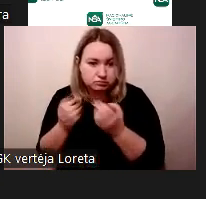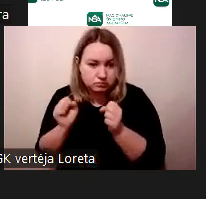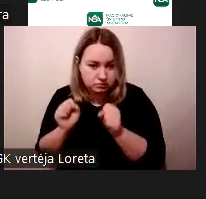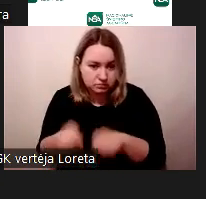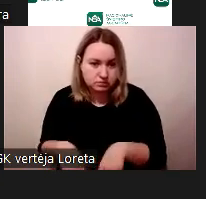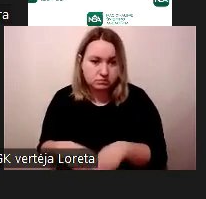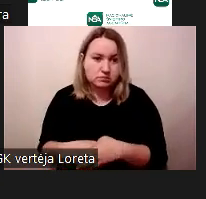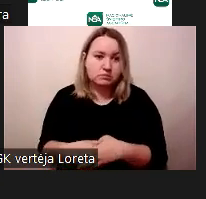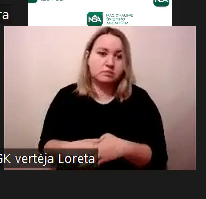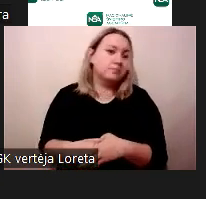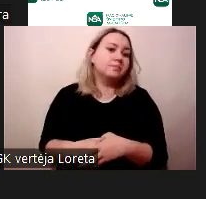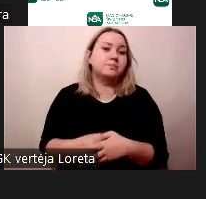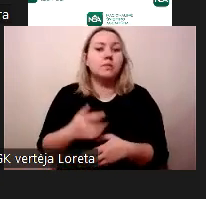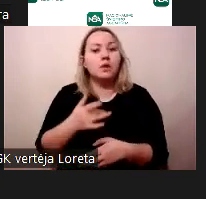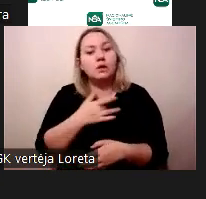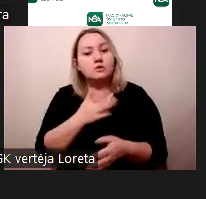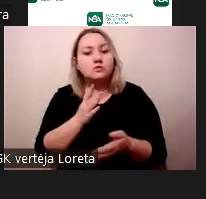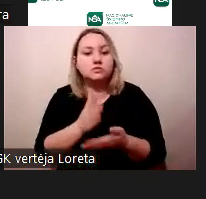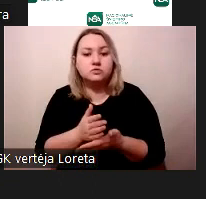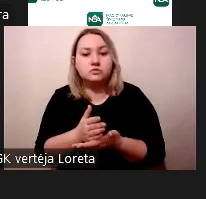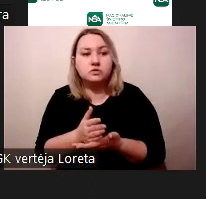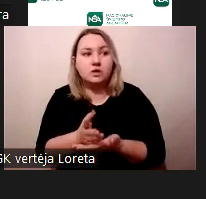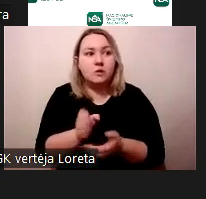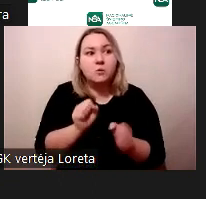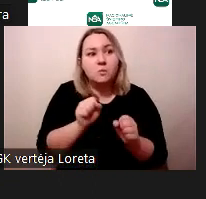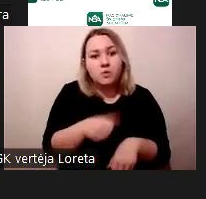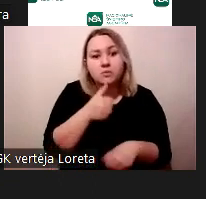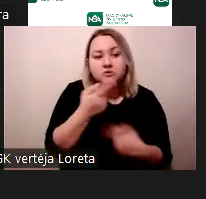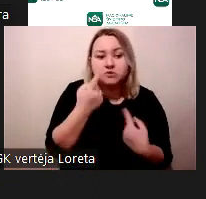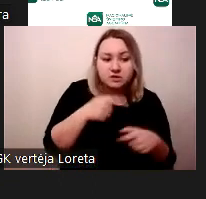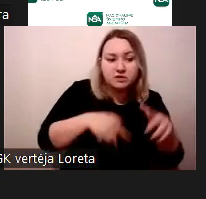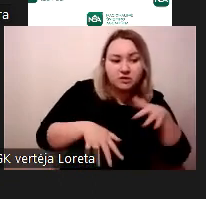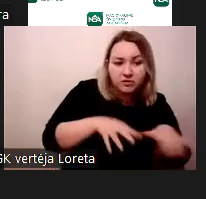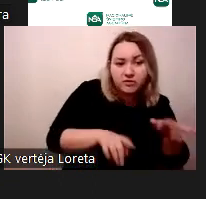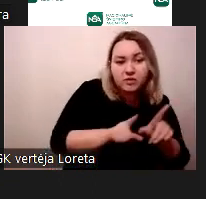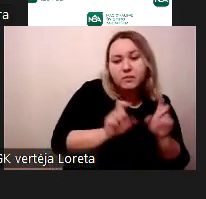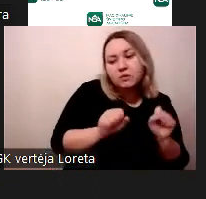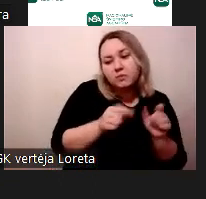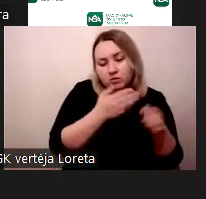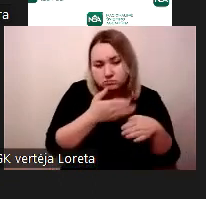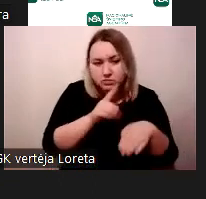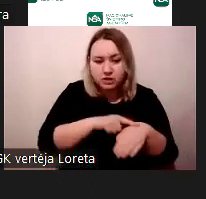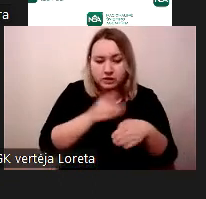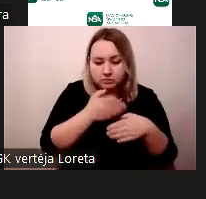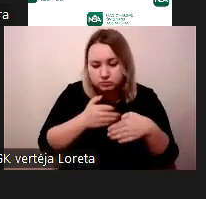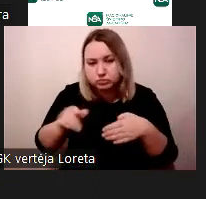nors ir numatytos galbūt, ar gali būti numatytos kitos veiklos, bet visada galima